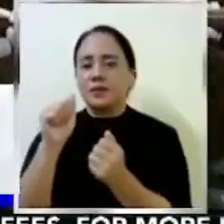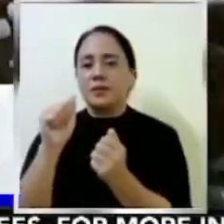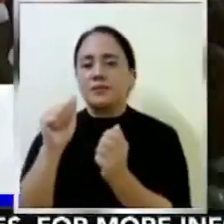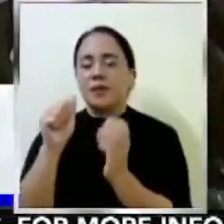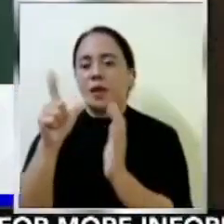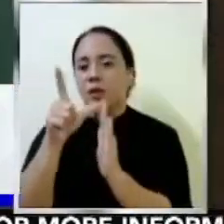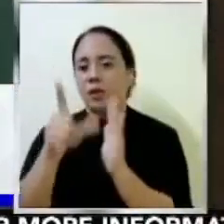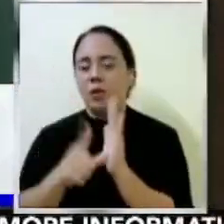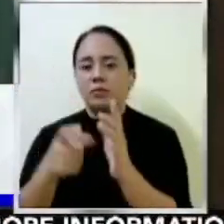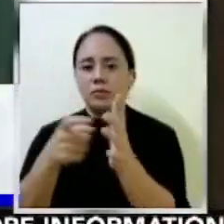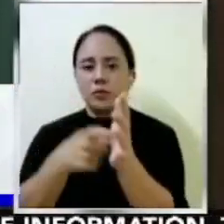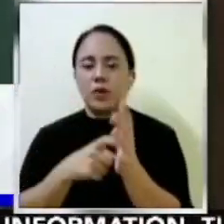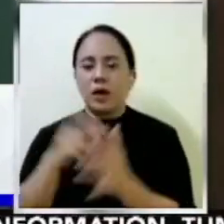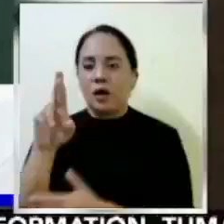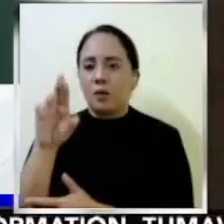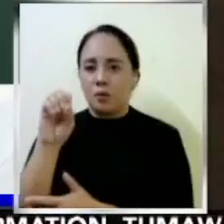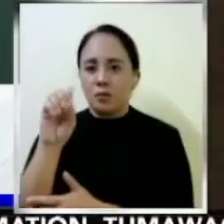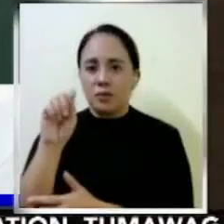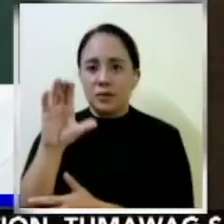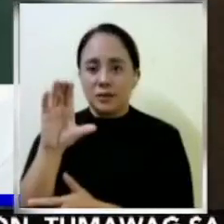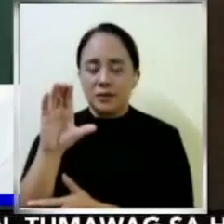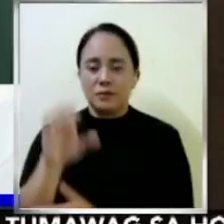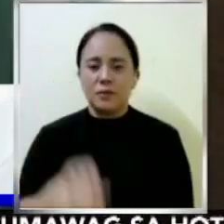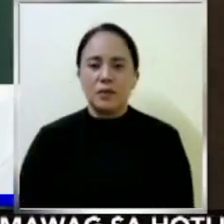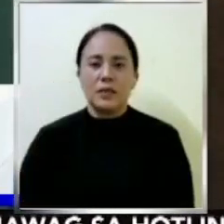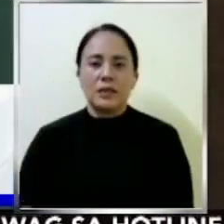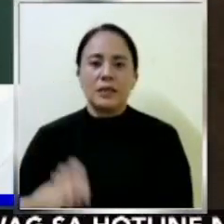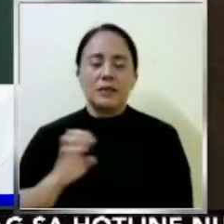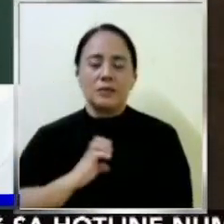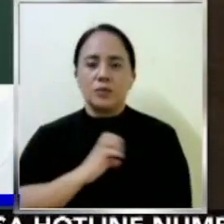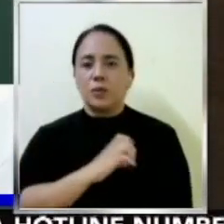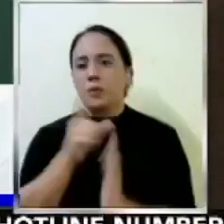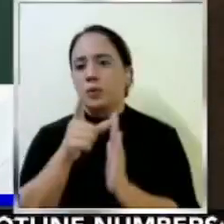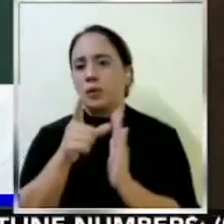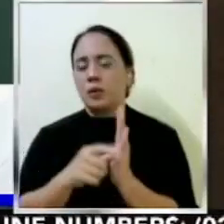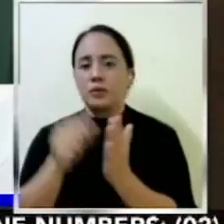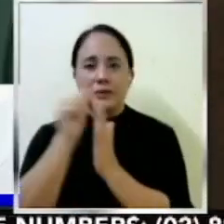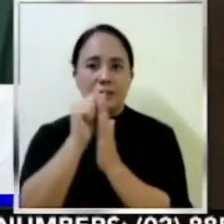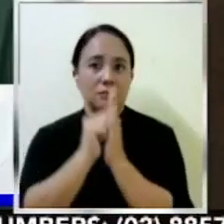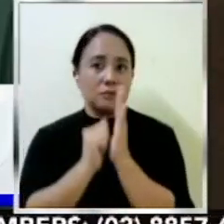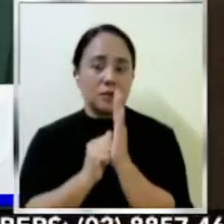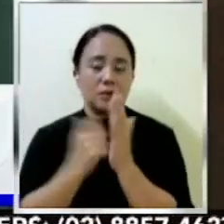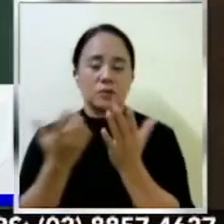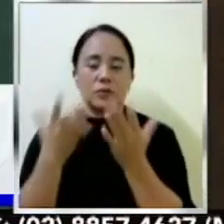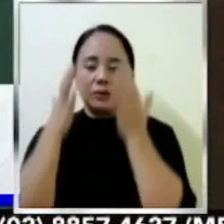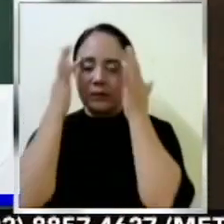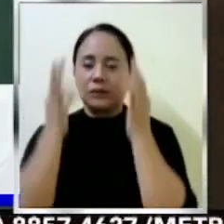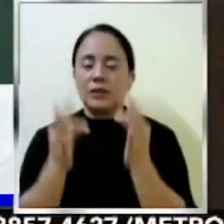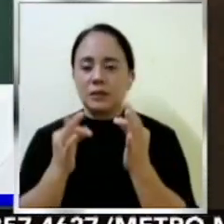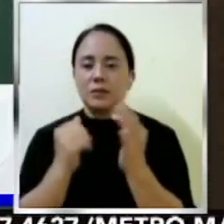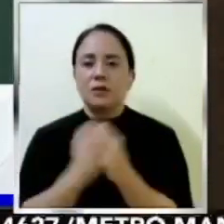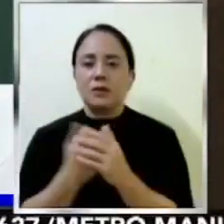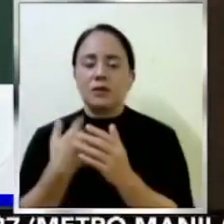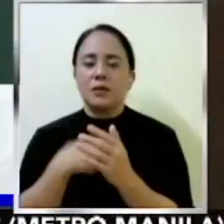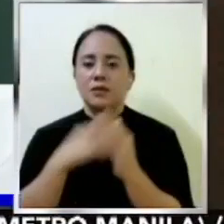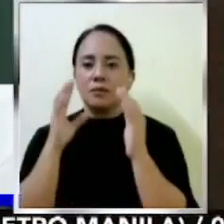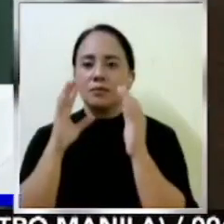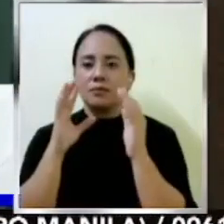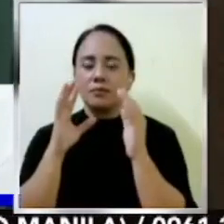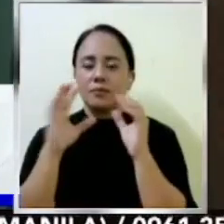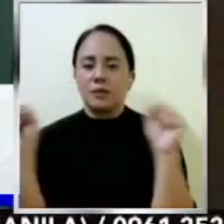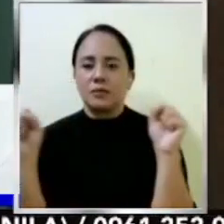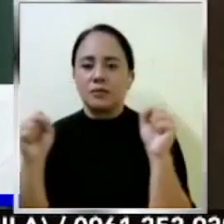ROTC. Executive and legislative agenda will be decided between the President and